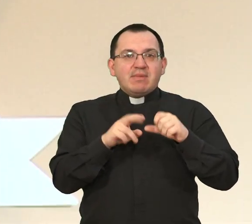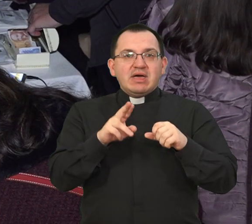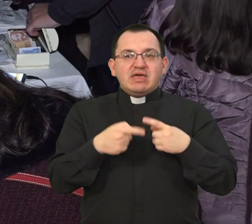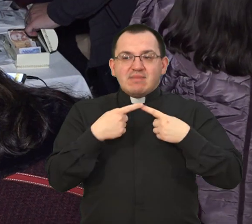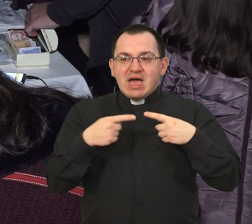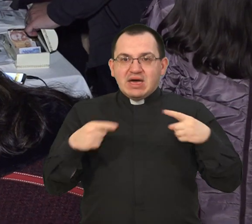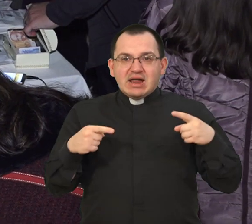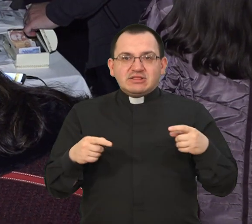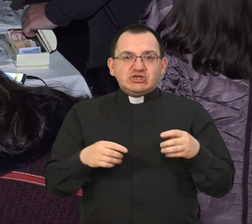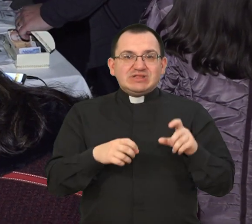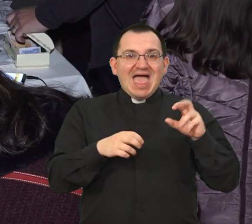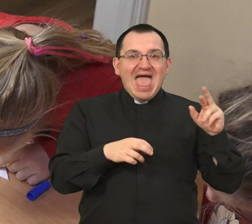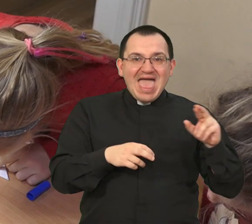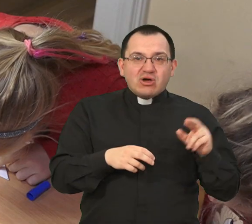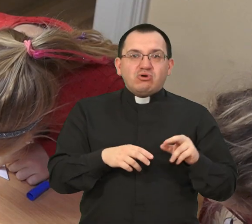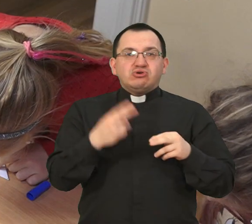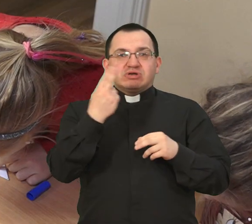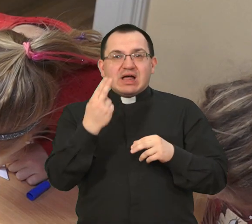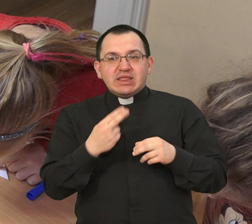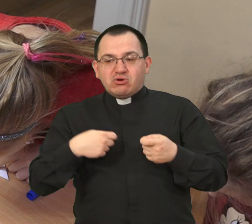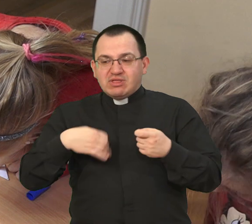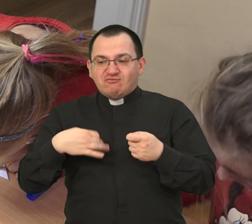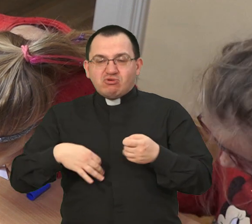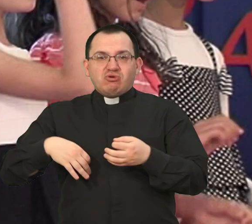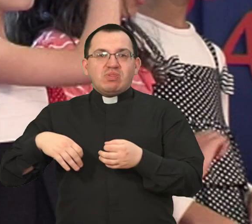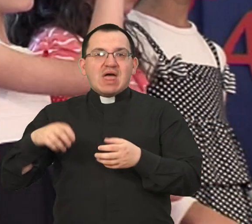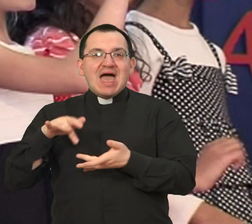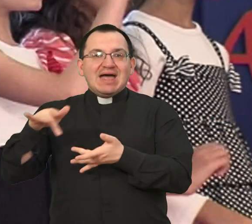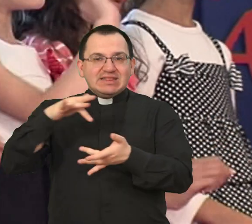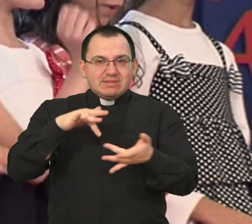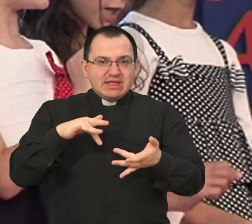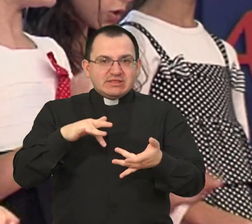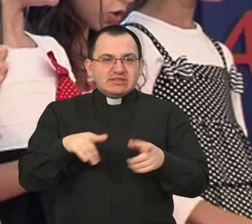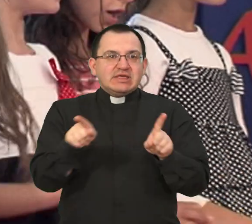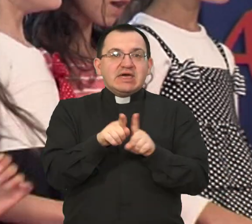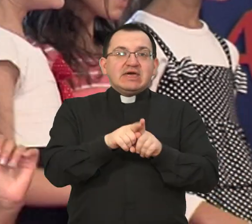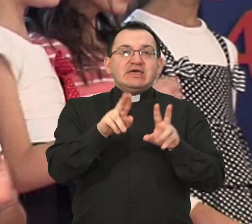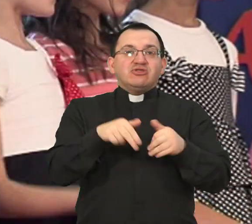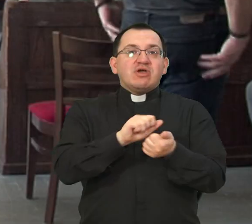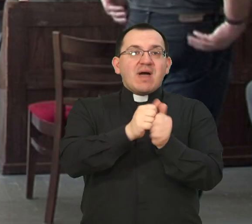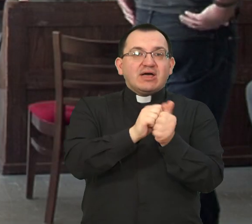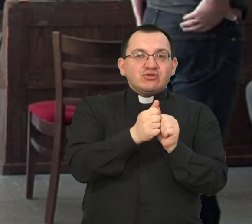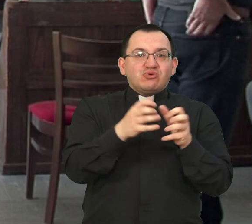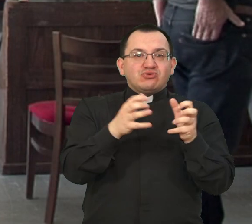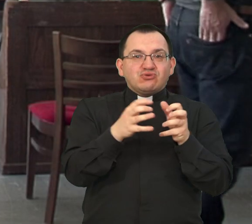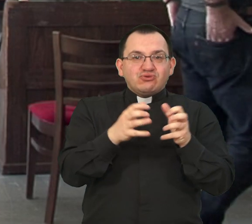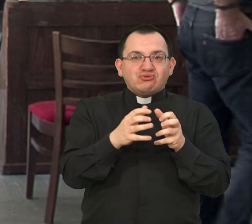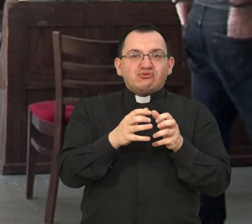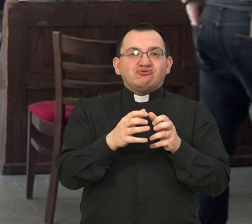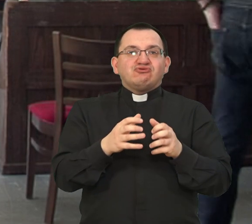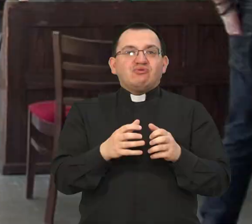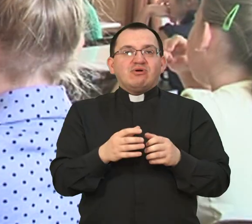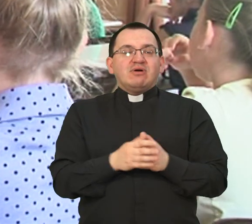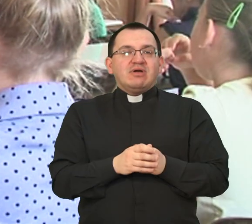nekoliko sekcija. Ekološka, likovna, folklorna i tamburaška. Također je tu i školsko-sportsko društvo Servijam sa